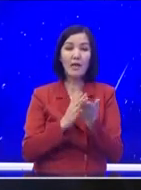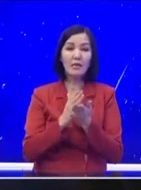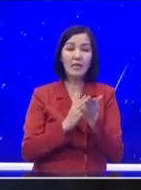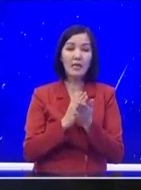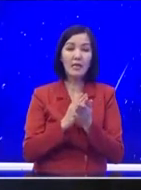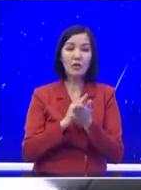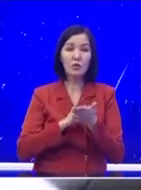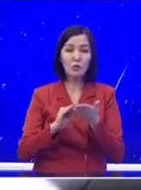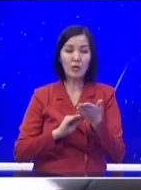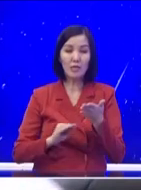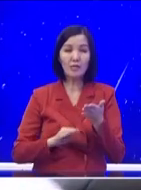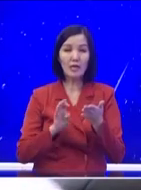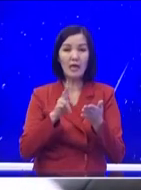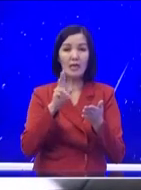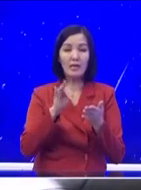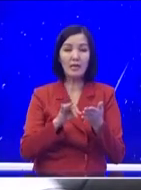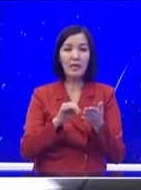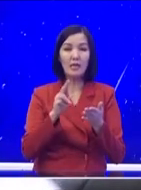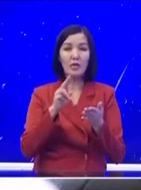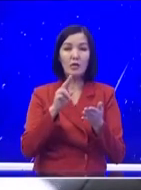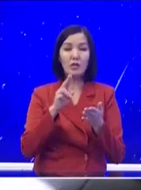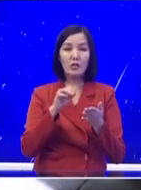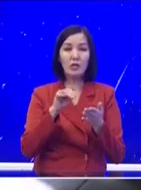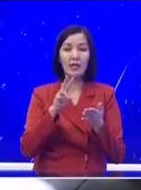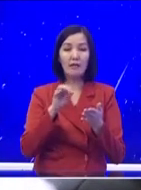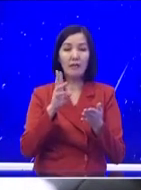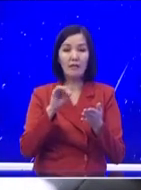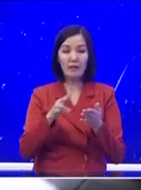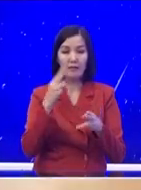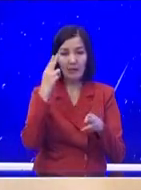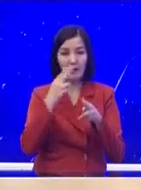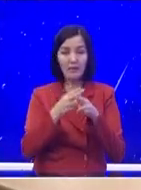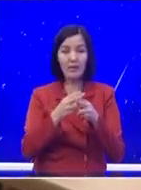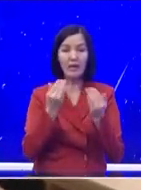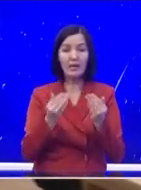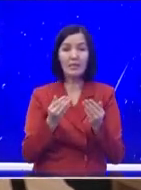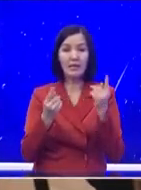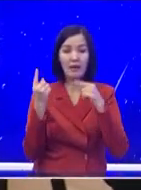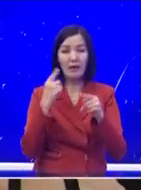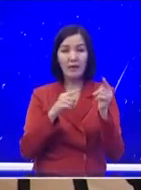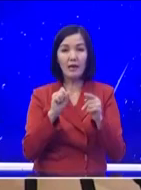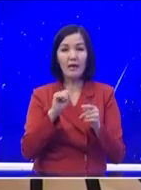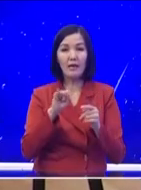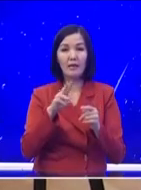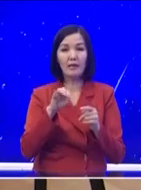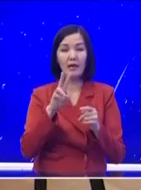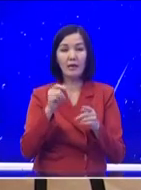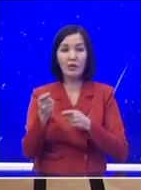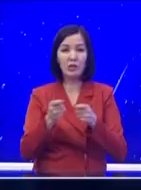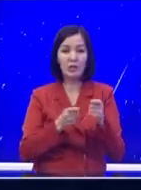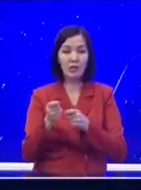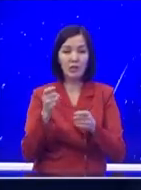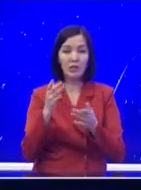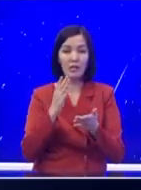журналистер Әли Ысқабай, Жанат Дүкенбаевтар негізін қалап кеткен. Қазіргі таңда белгілі ақын Айтақын Бұлғақов жетекшілік